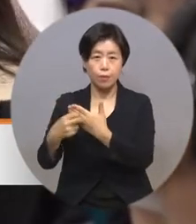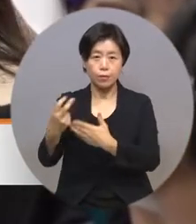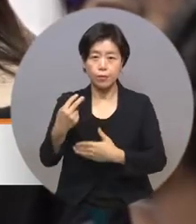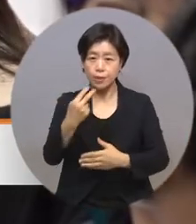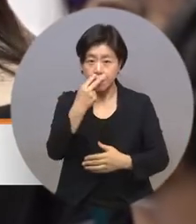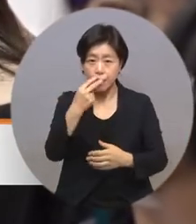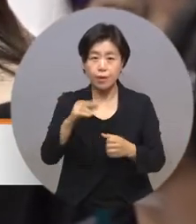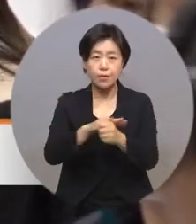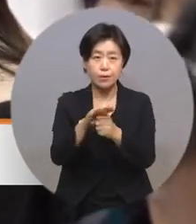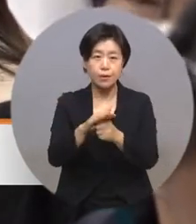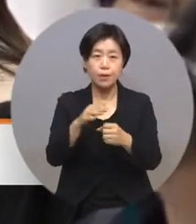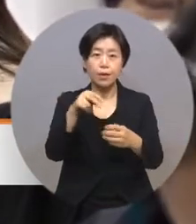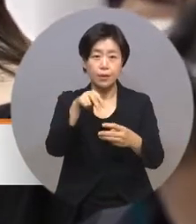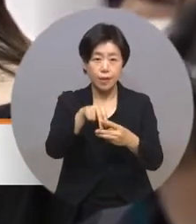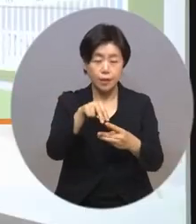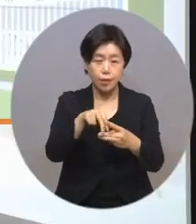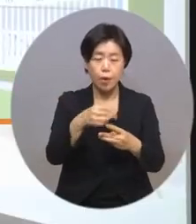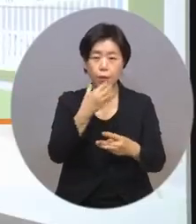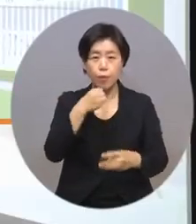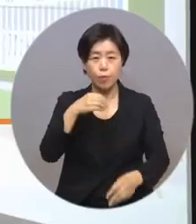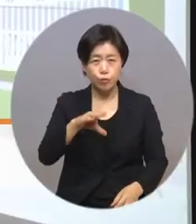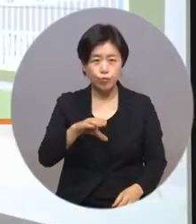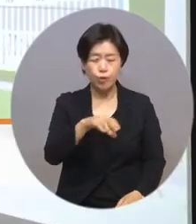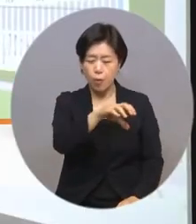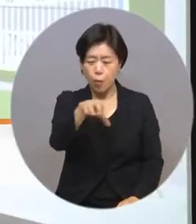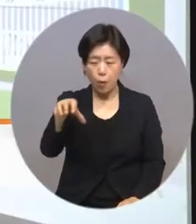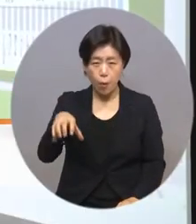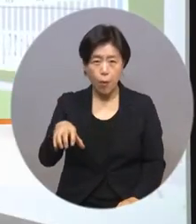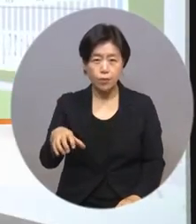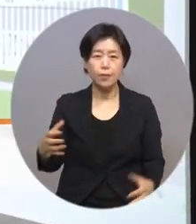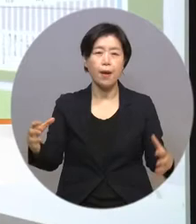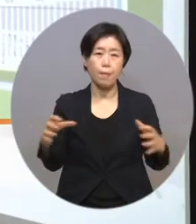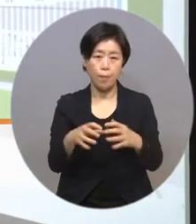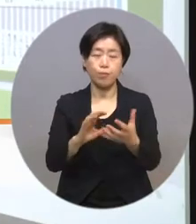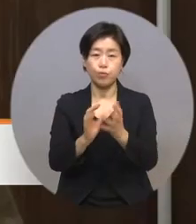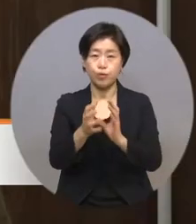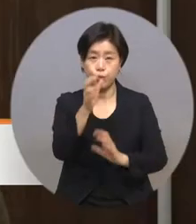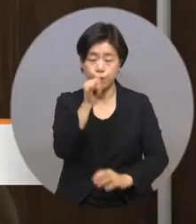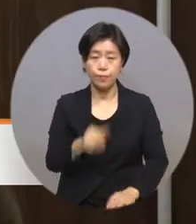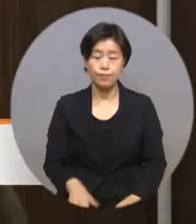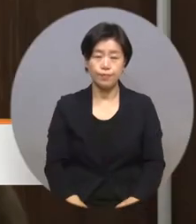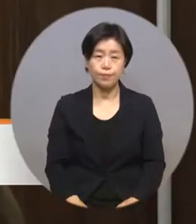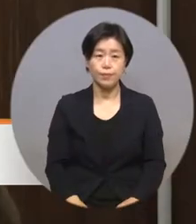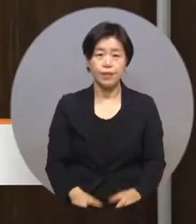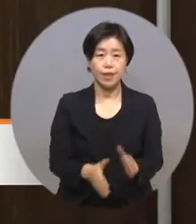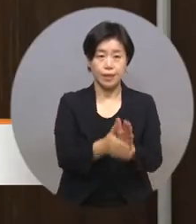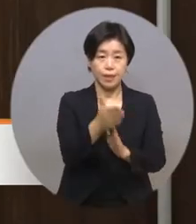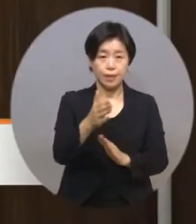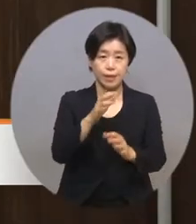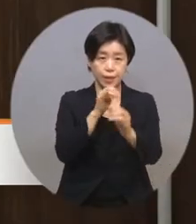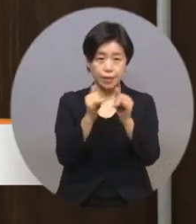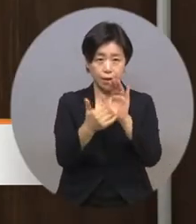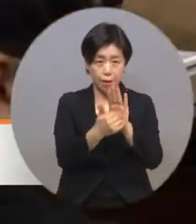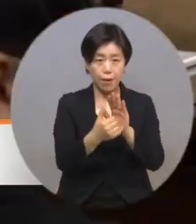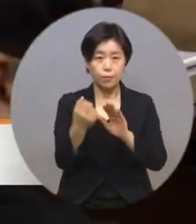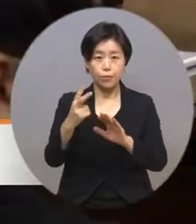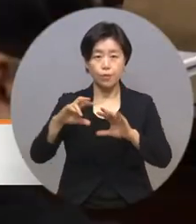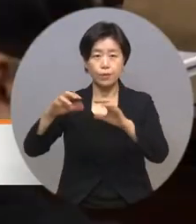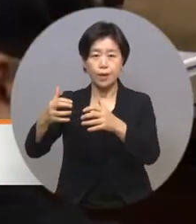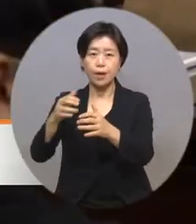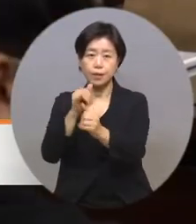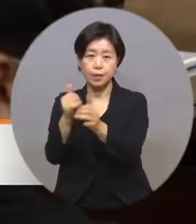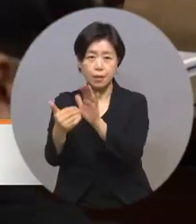생명사랑대응센터, 보건복지부 등 다양한 부처에서 참가했으며 원주시 자살예방사업과 국가자살예방사업